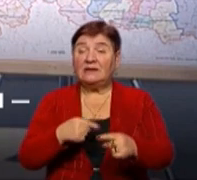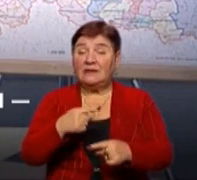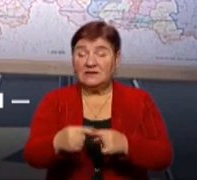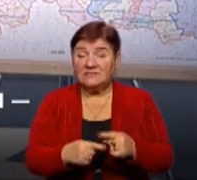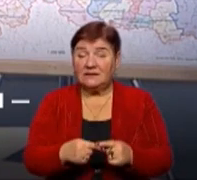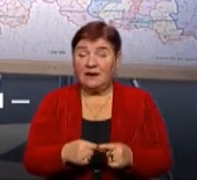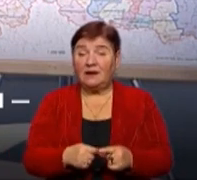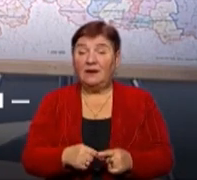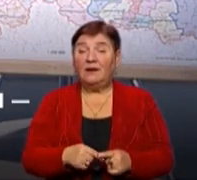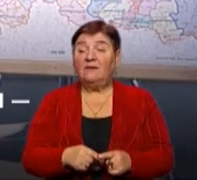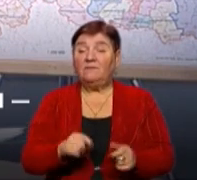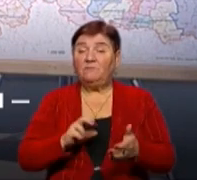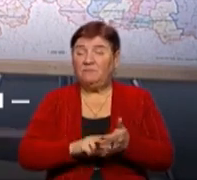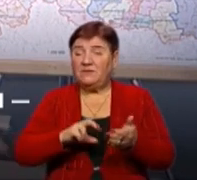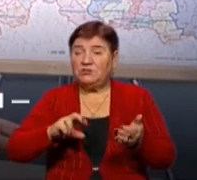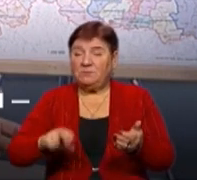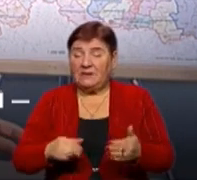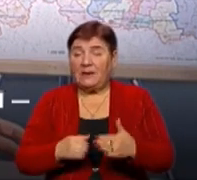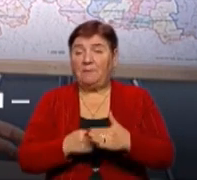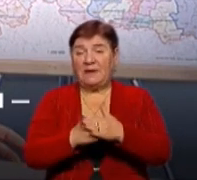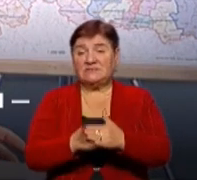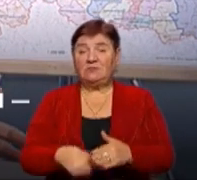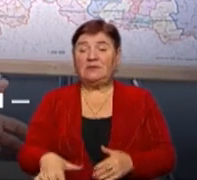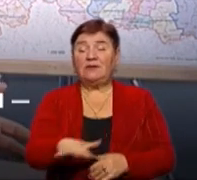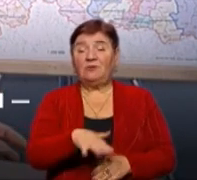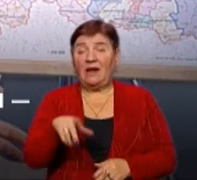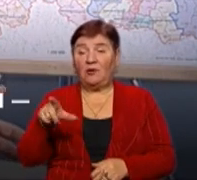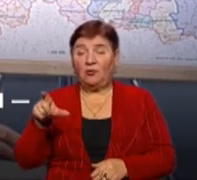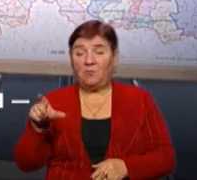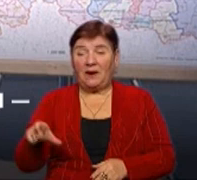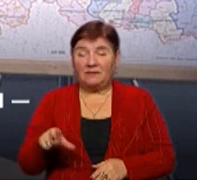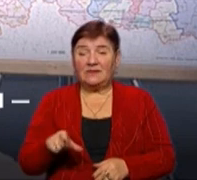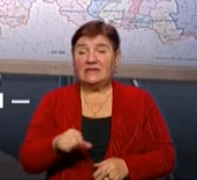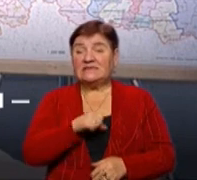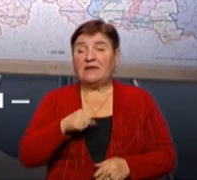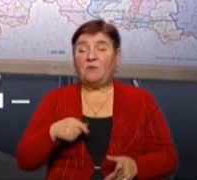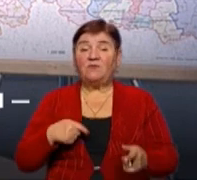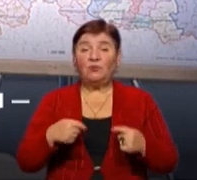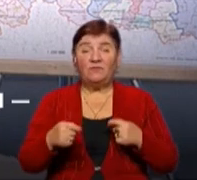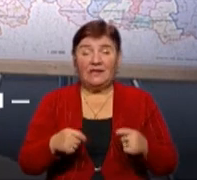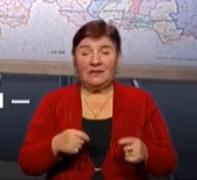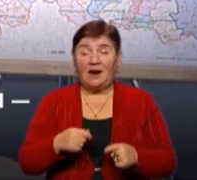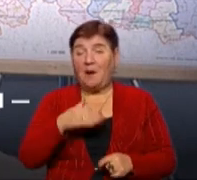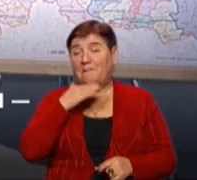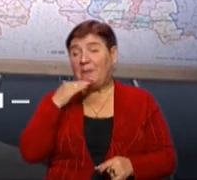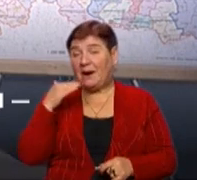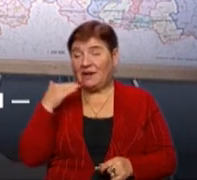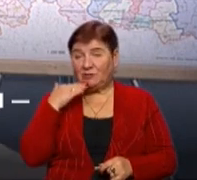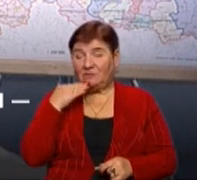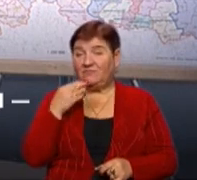спроба відщепити від базових територіальних громад, базових органів місцевого самоврядування